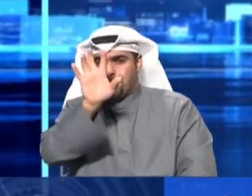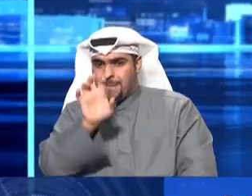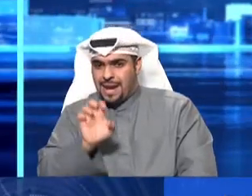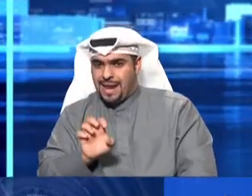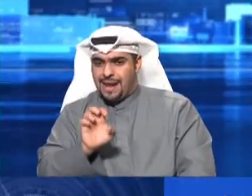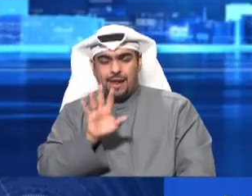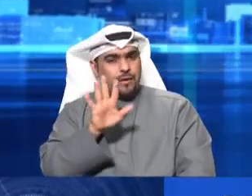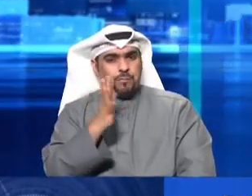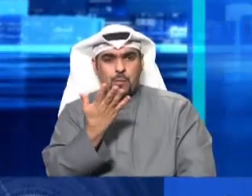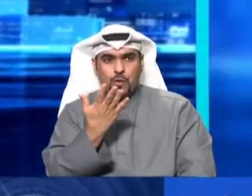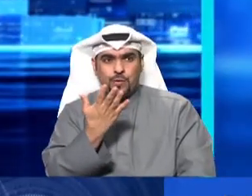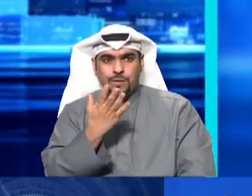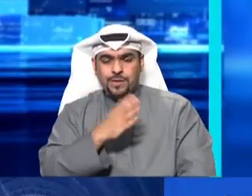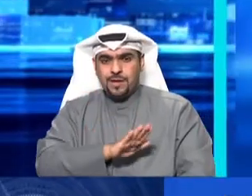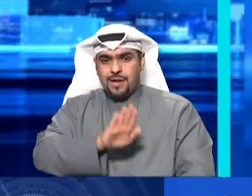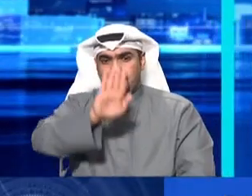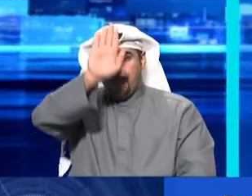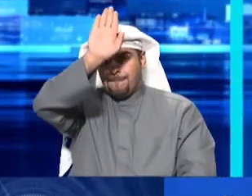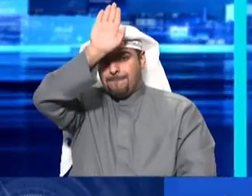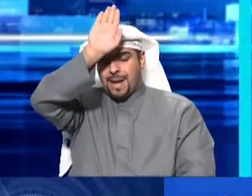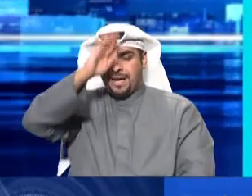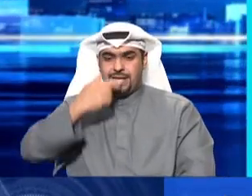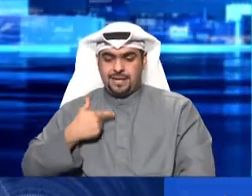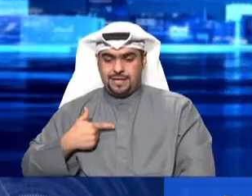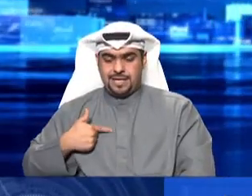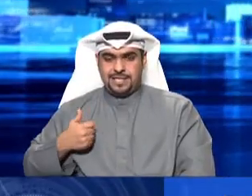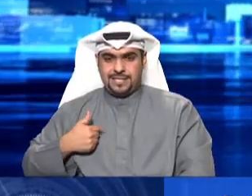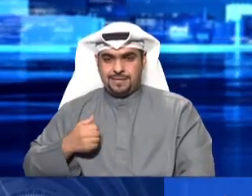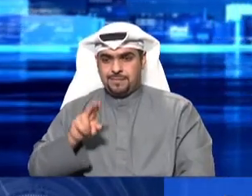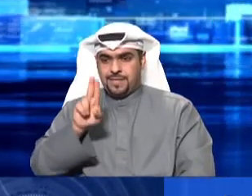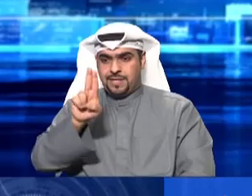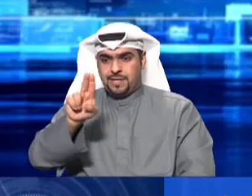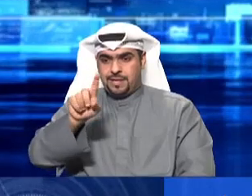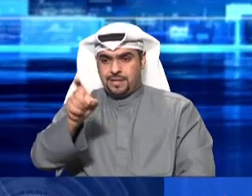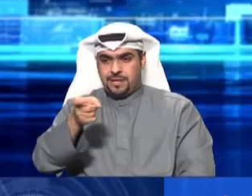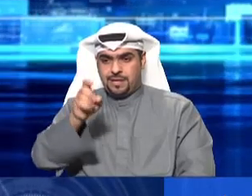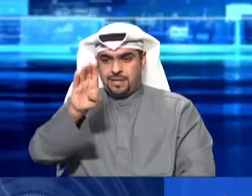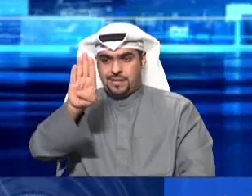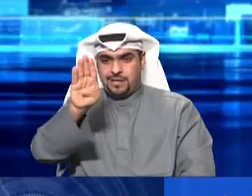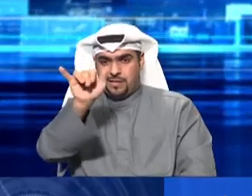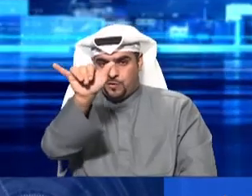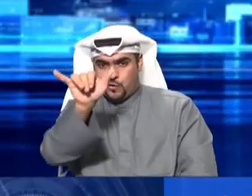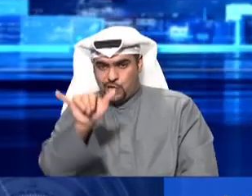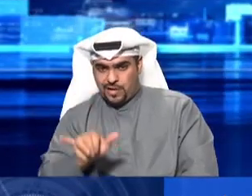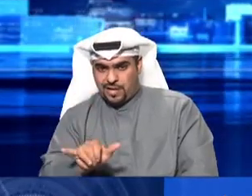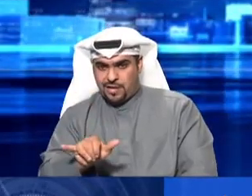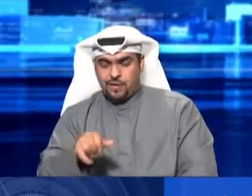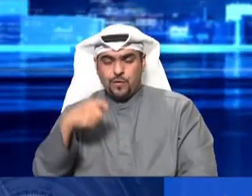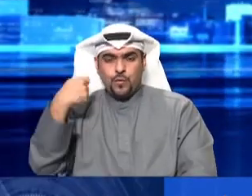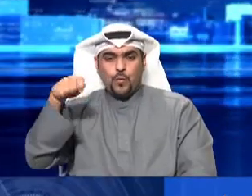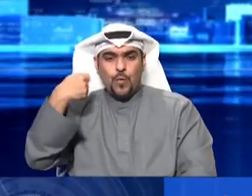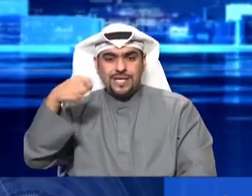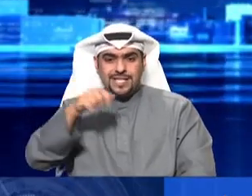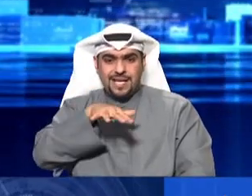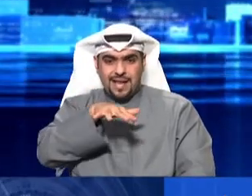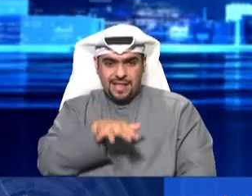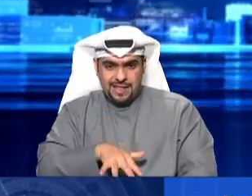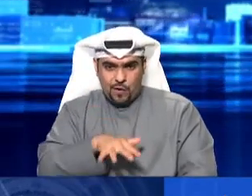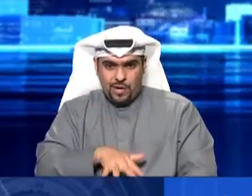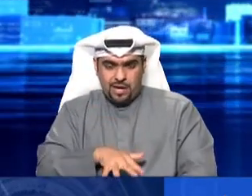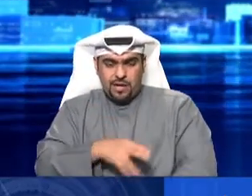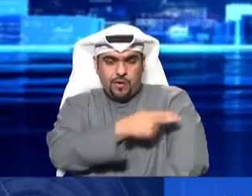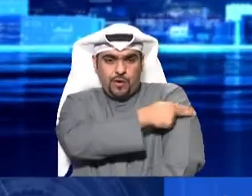صاحب السمو الملكي الأمير تركي بن محمد بن فهد آل سعود وزير الدولة وعضو مجلس الوزراء بالمملكة العربية